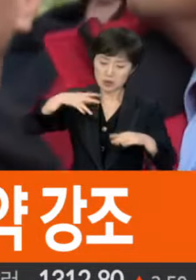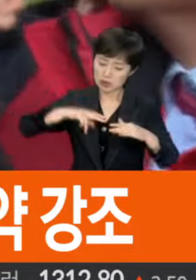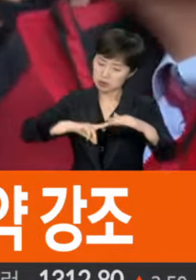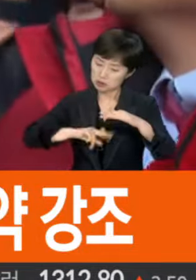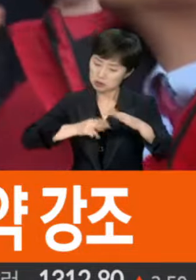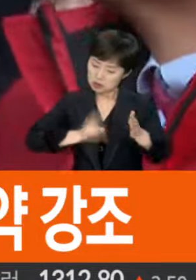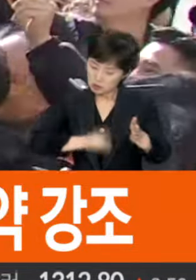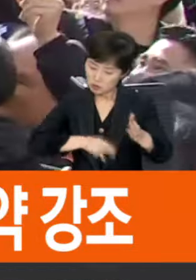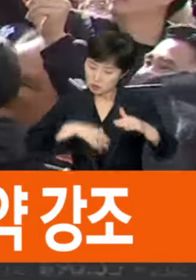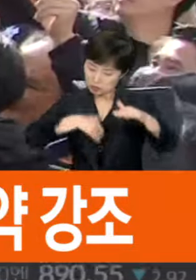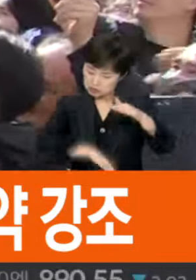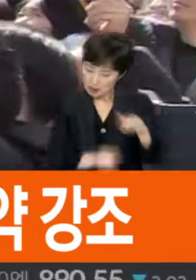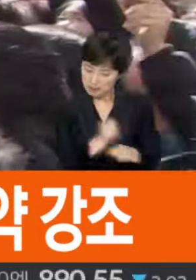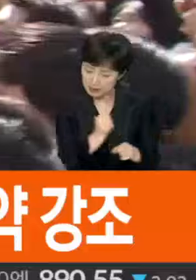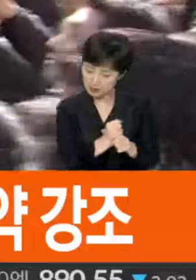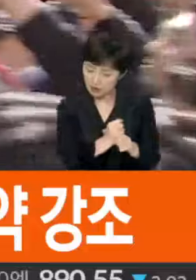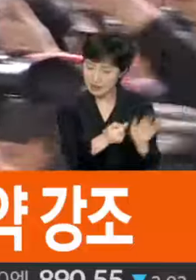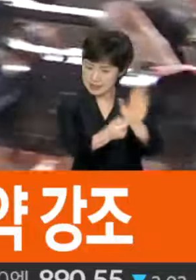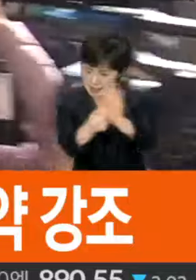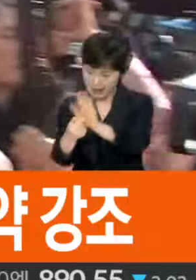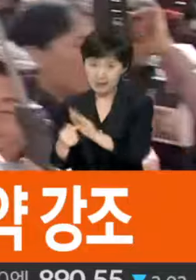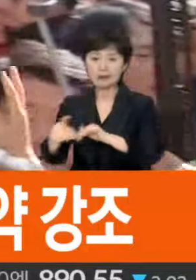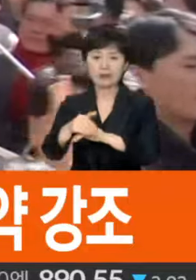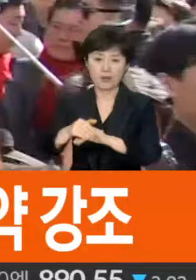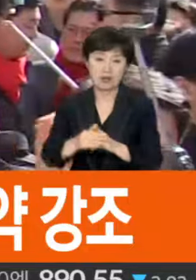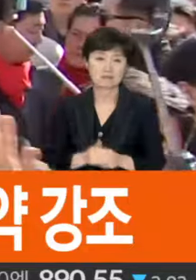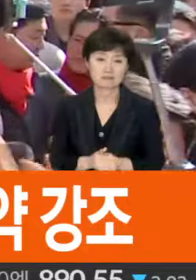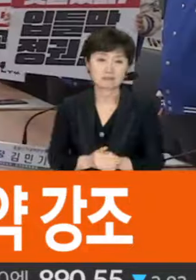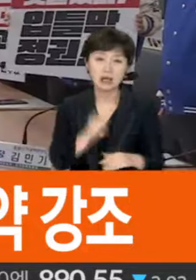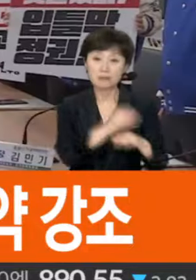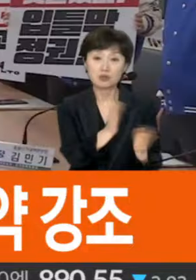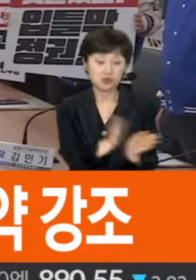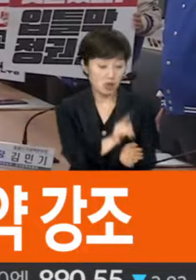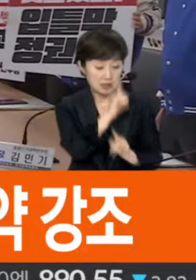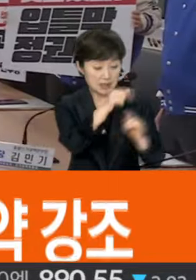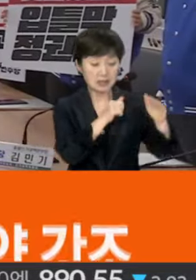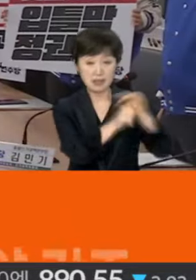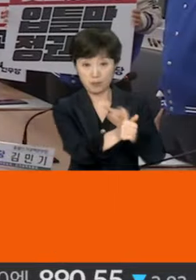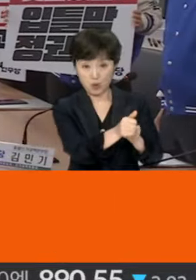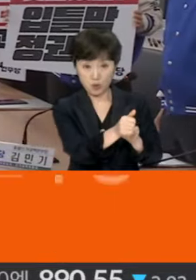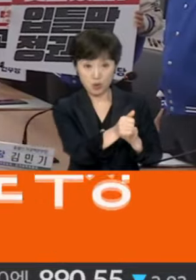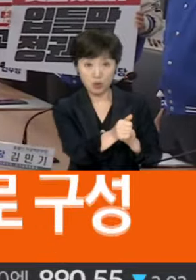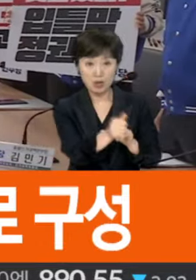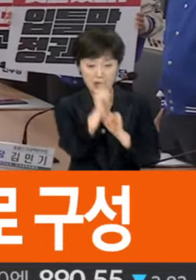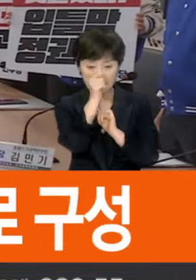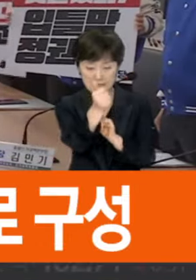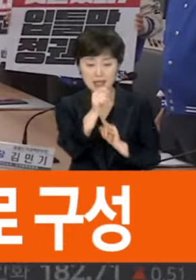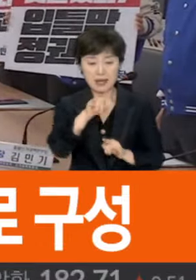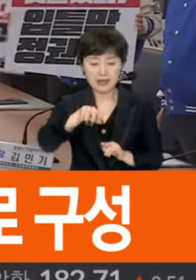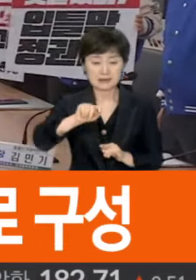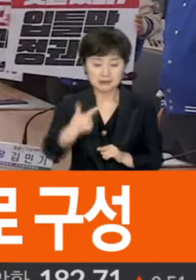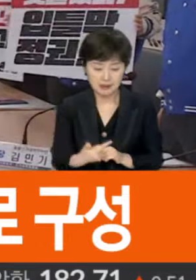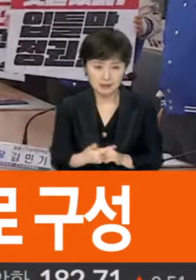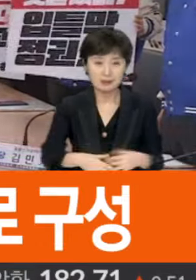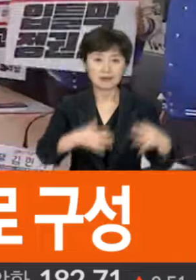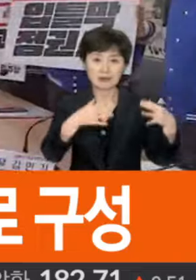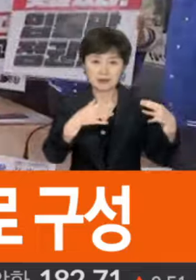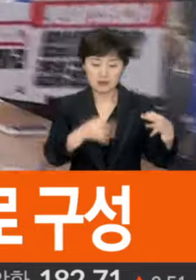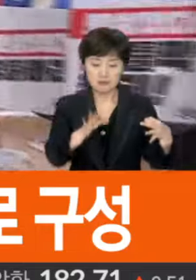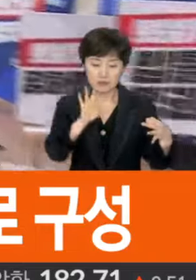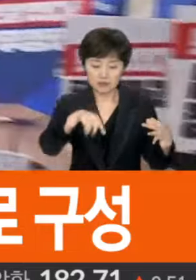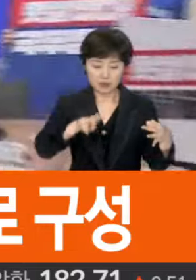지하화 공약 실천을 다시 한번 강조할 예정입니다. 민주당은 이재명 대표와 이해찬 전 대표, 김부겸